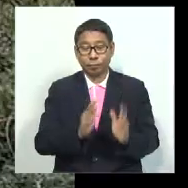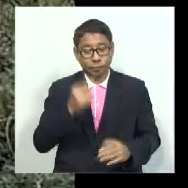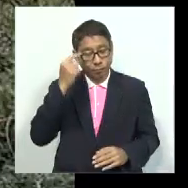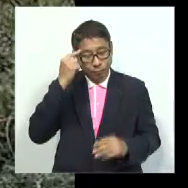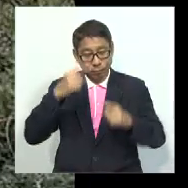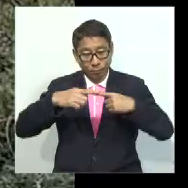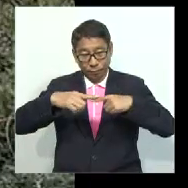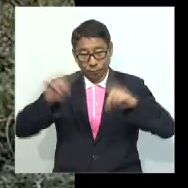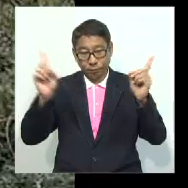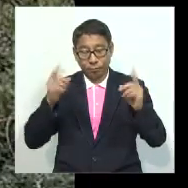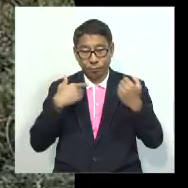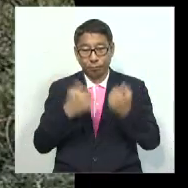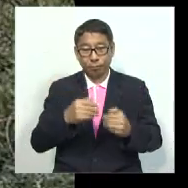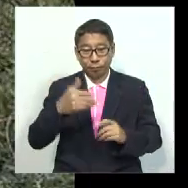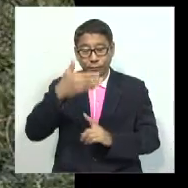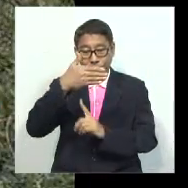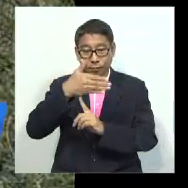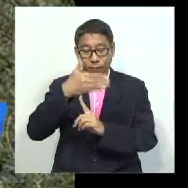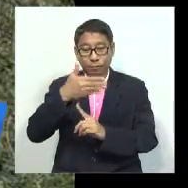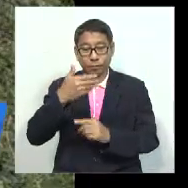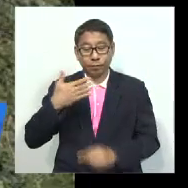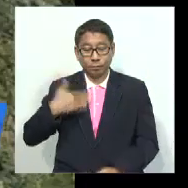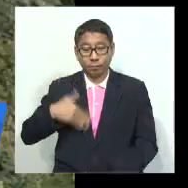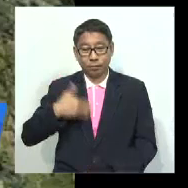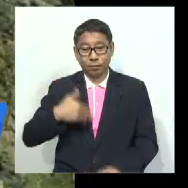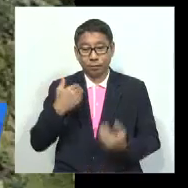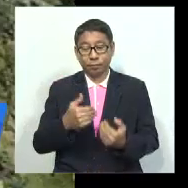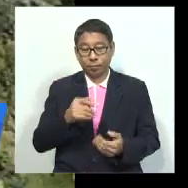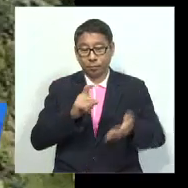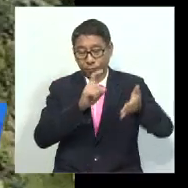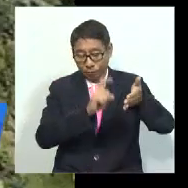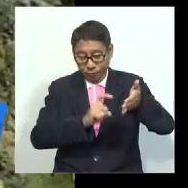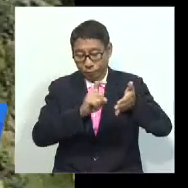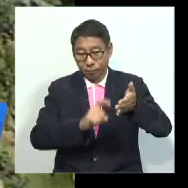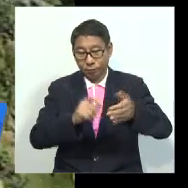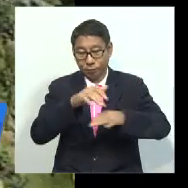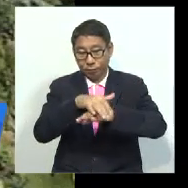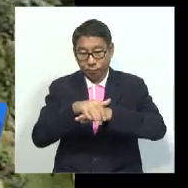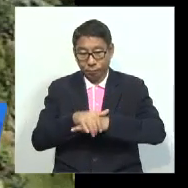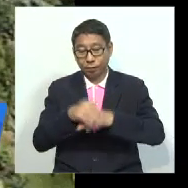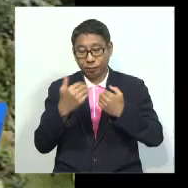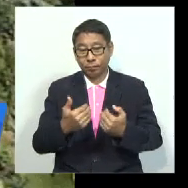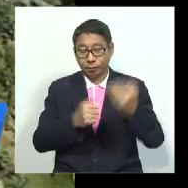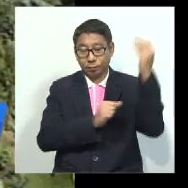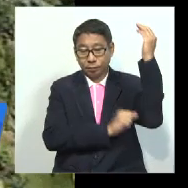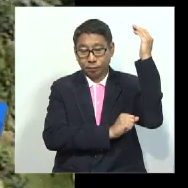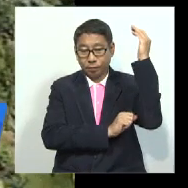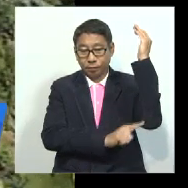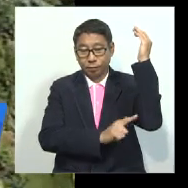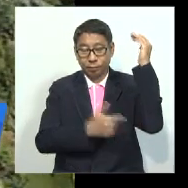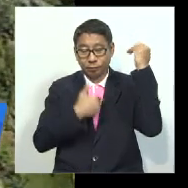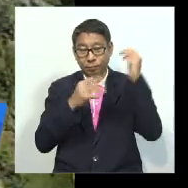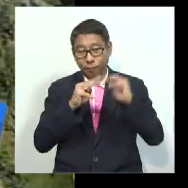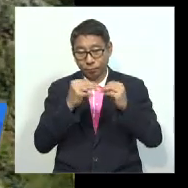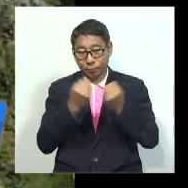ต่างนำป้ายผ้ามาแขวนแล้วก็ฉีดพ่นสเปรย์ด้วยข้อความภาษาอังกฤษบนถนนสายยะลาเบตงในพื้น